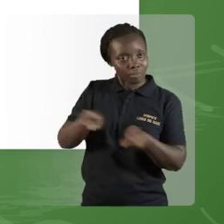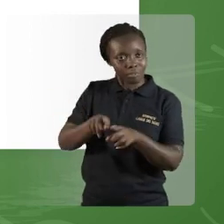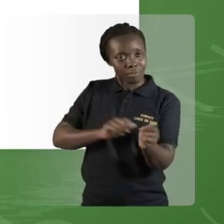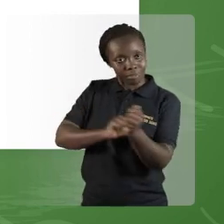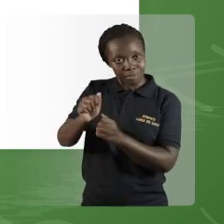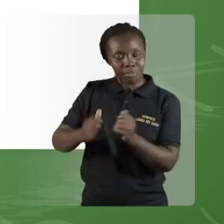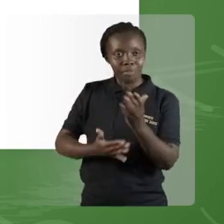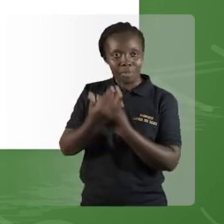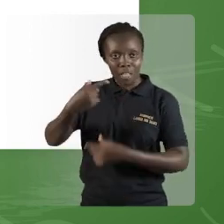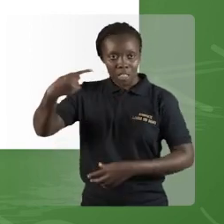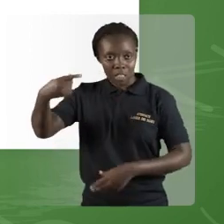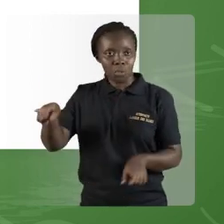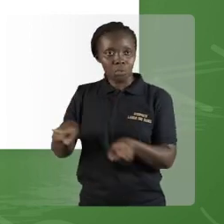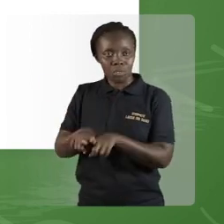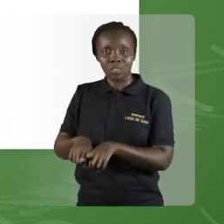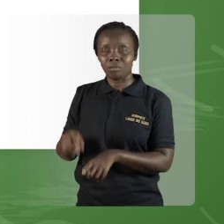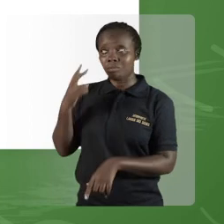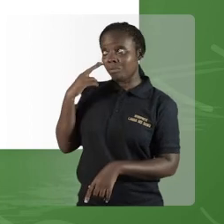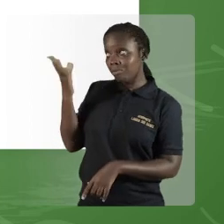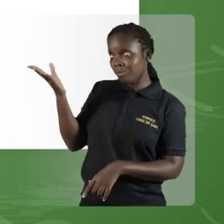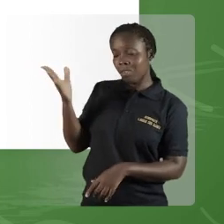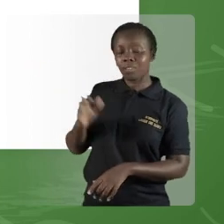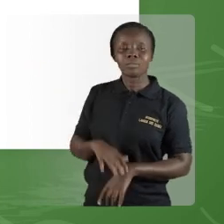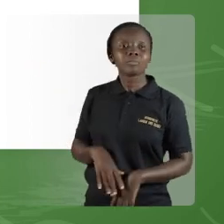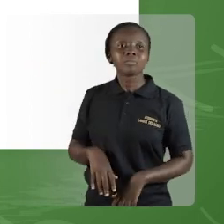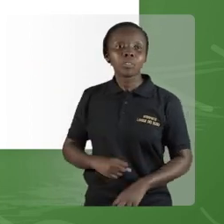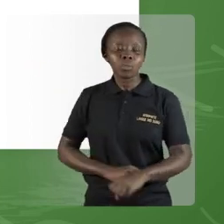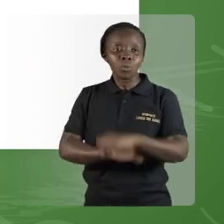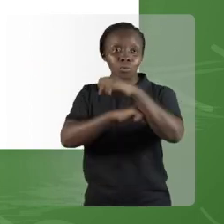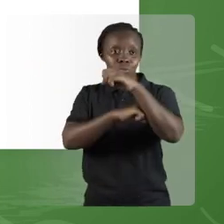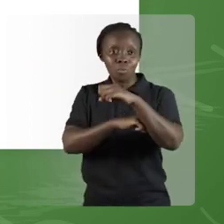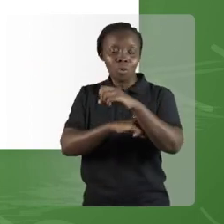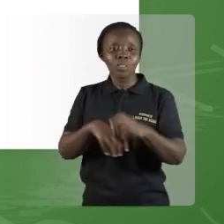Le support de R est donc la droite OA.